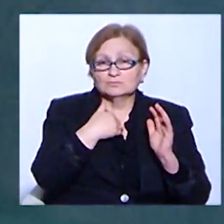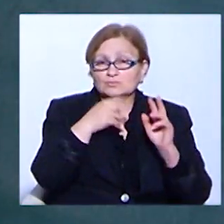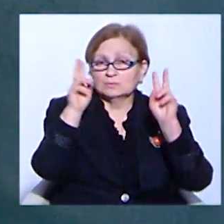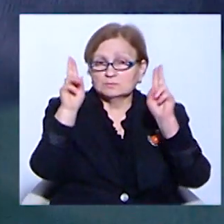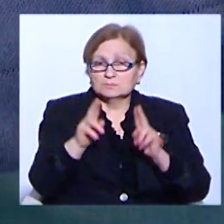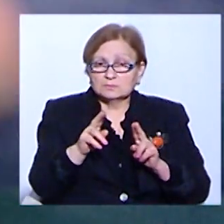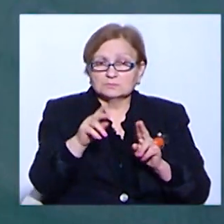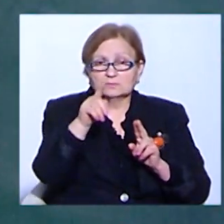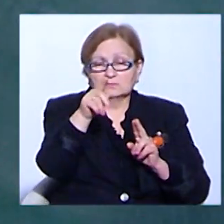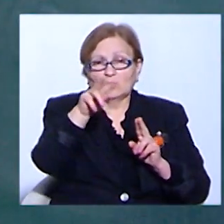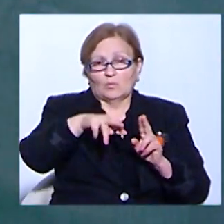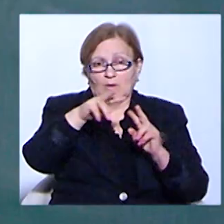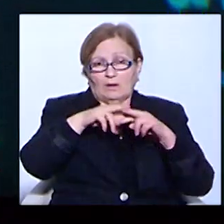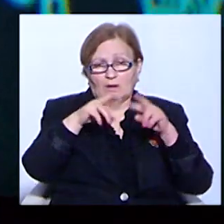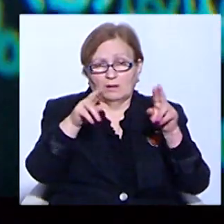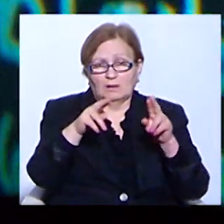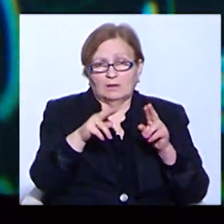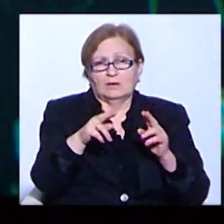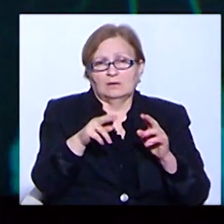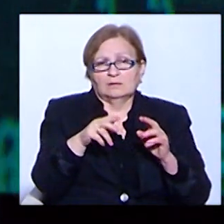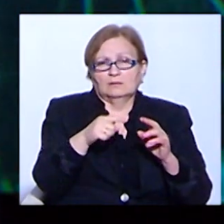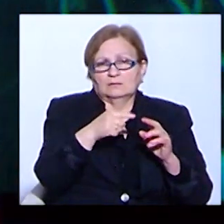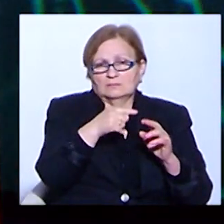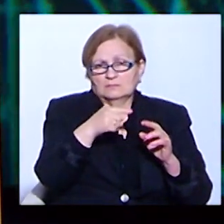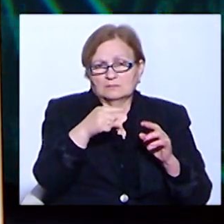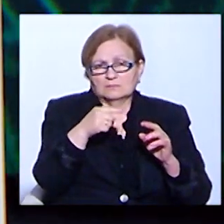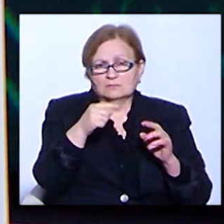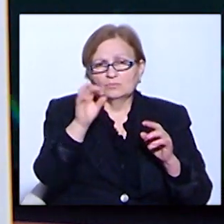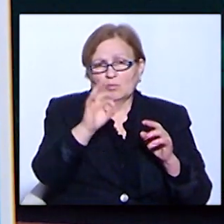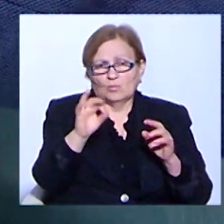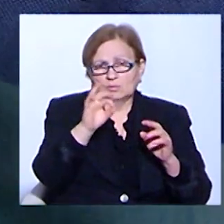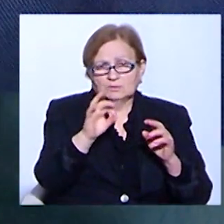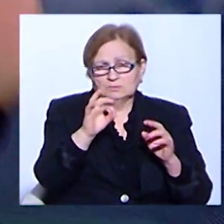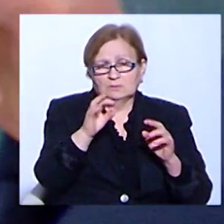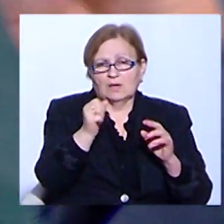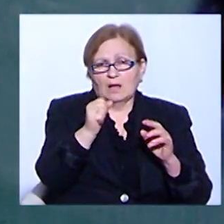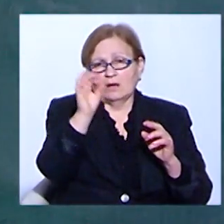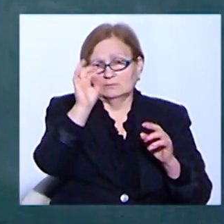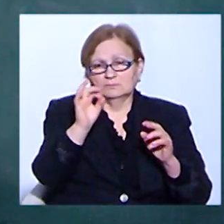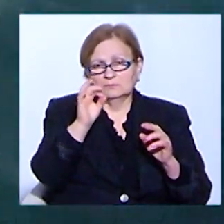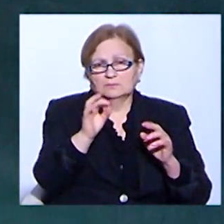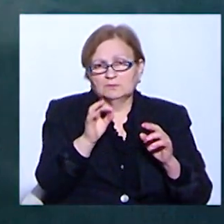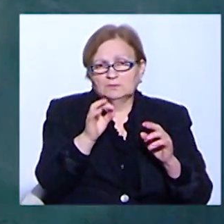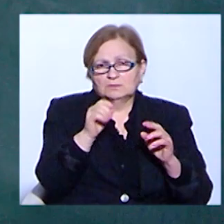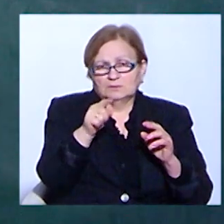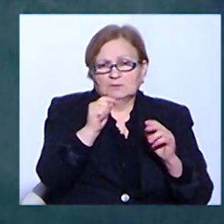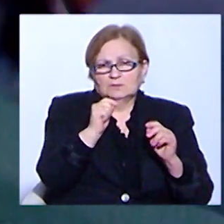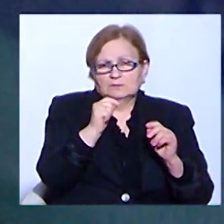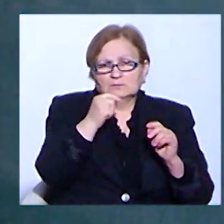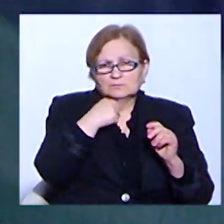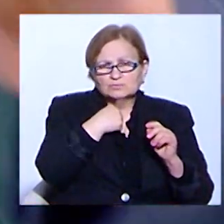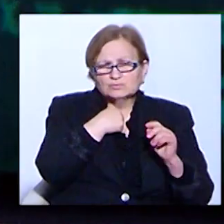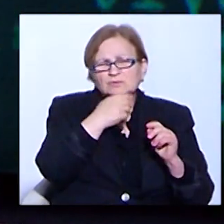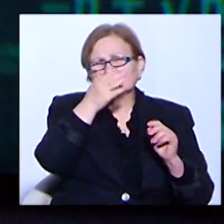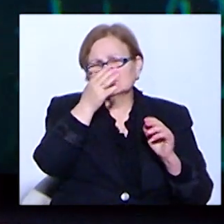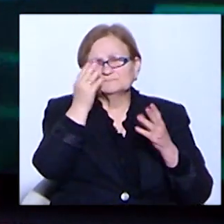მიხედვით ა ხარისხად 6 გაყოფილი ა ხარისხად 6 იქნება ა ხარისხად 6-6, ანუ ა ხარისხად 0. და ახლა რომ აი რამდენიმე წამით დავივიწყოთ